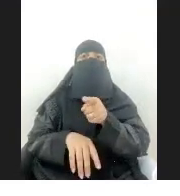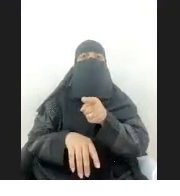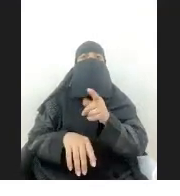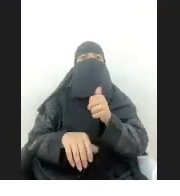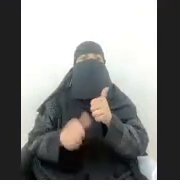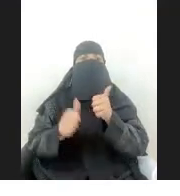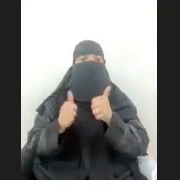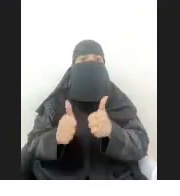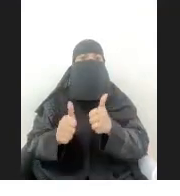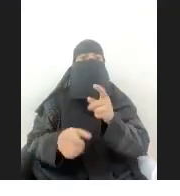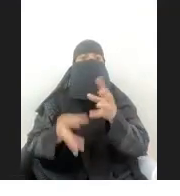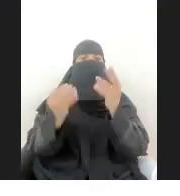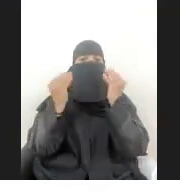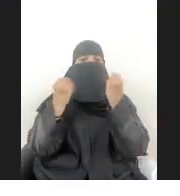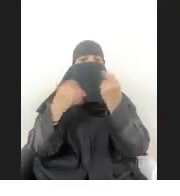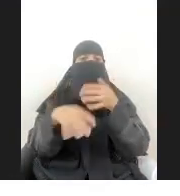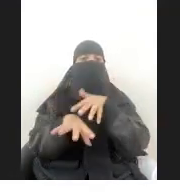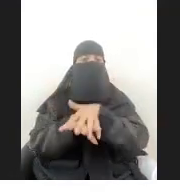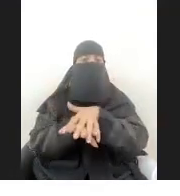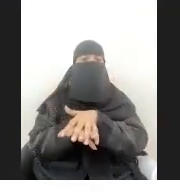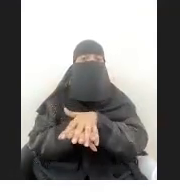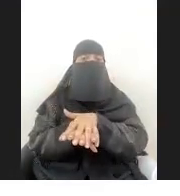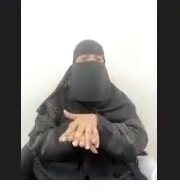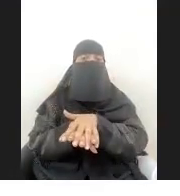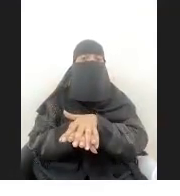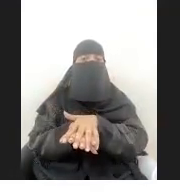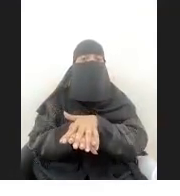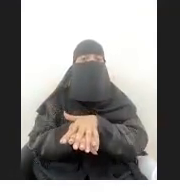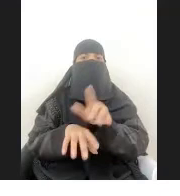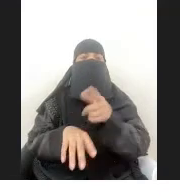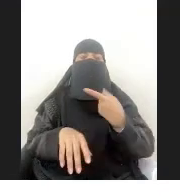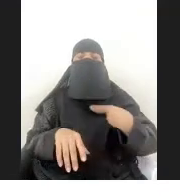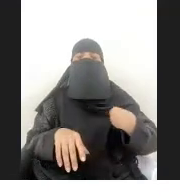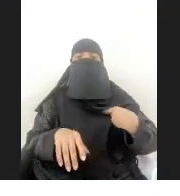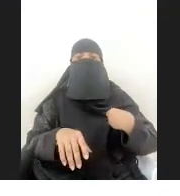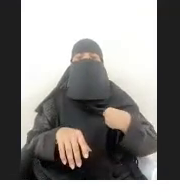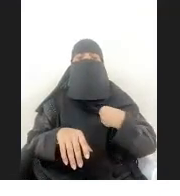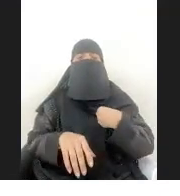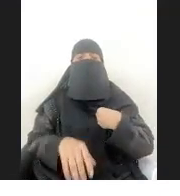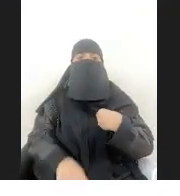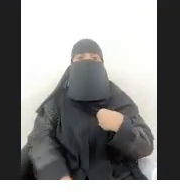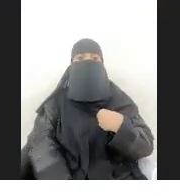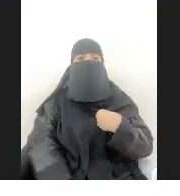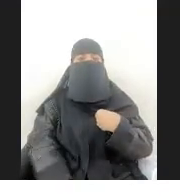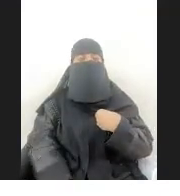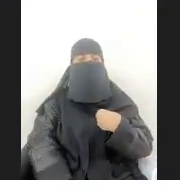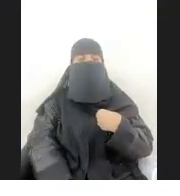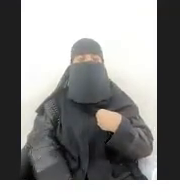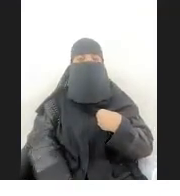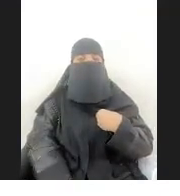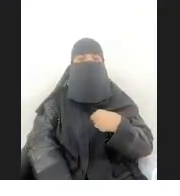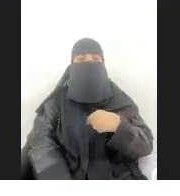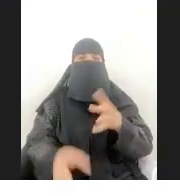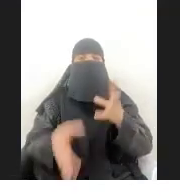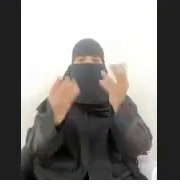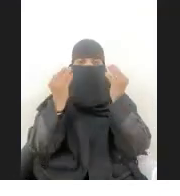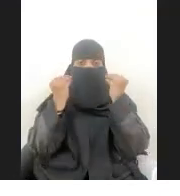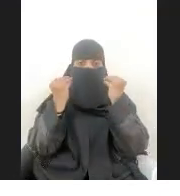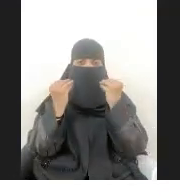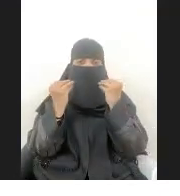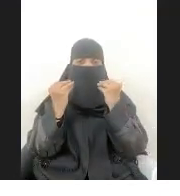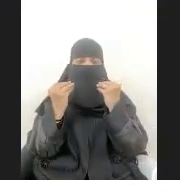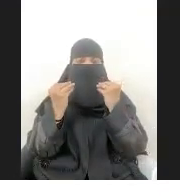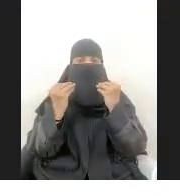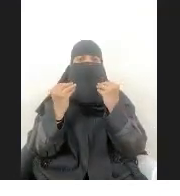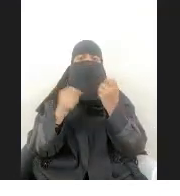كده الديزاين حقه، إنه هو يكون يسموه student centered learning، يعني التعلم المتمحور